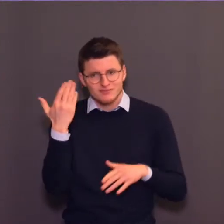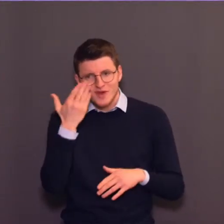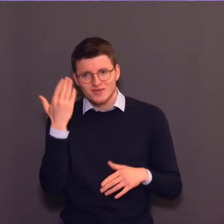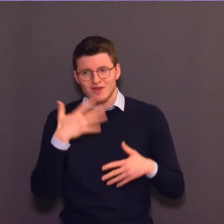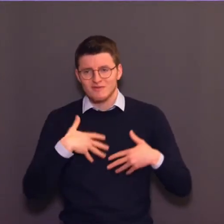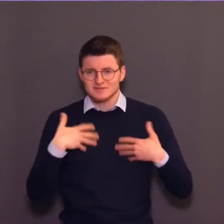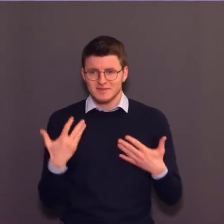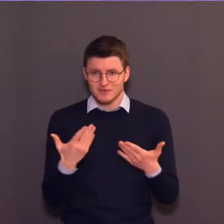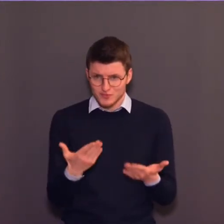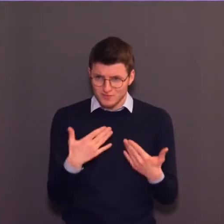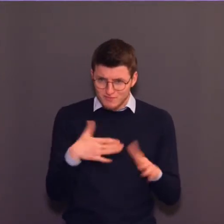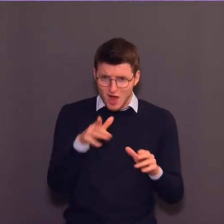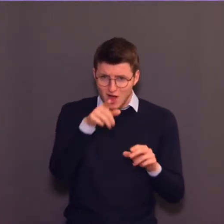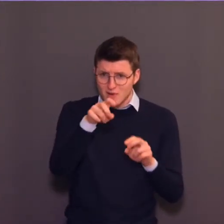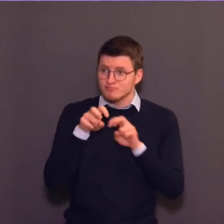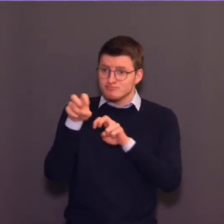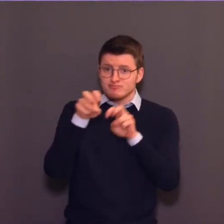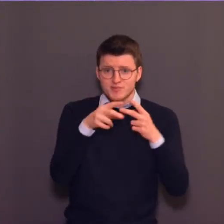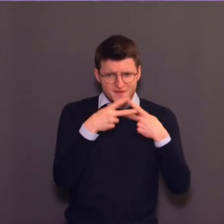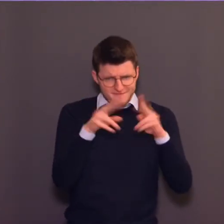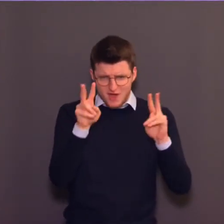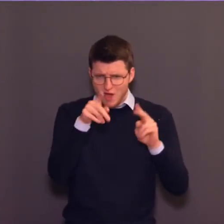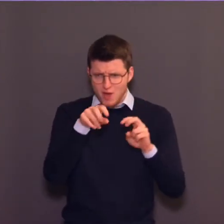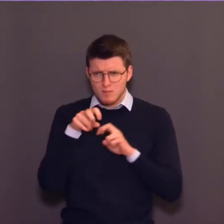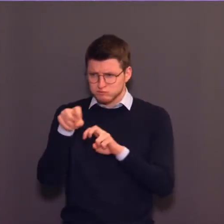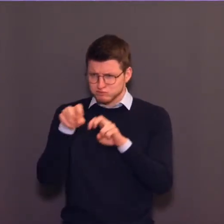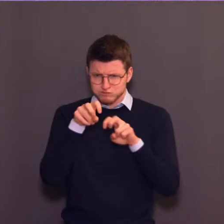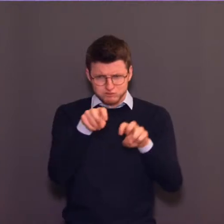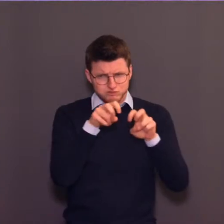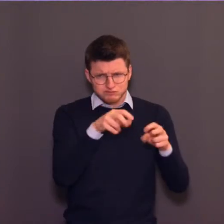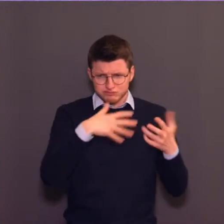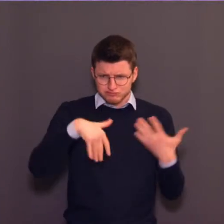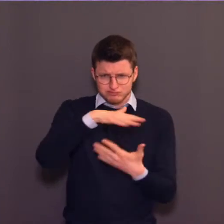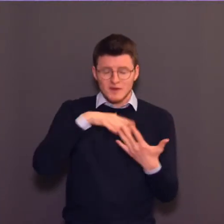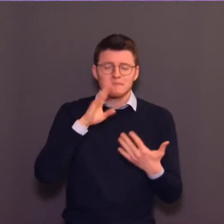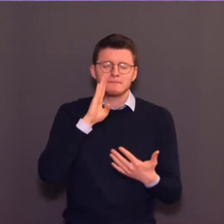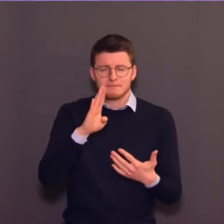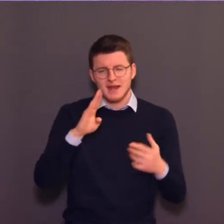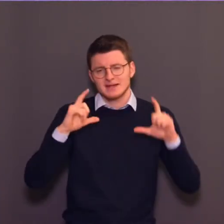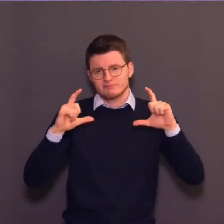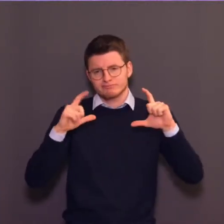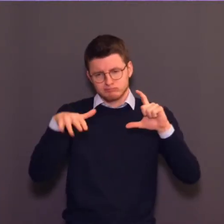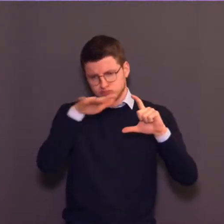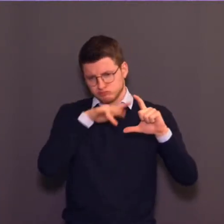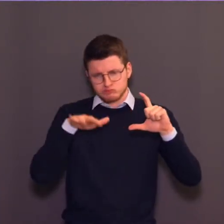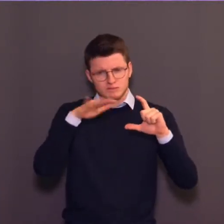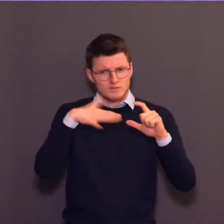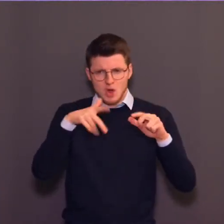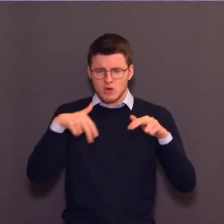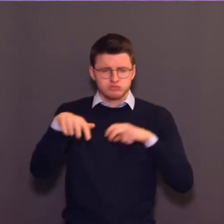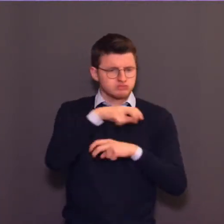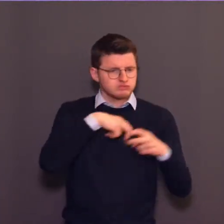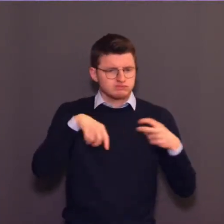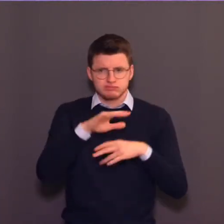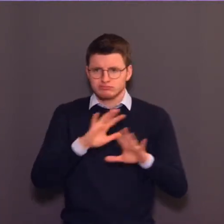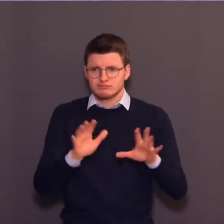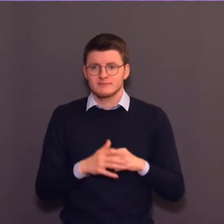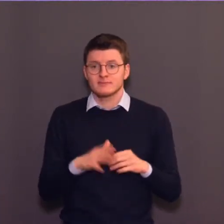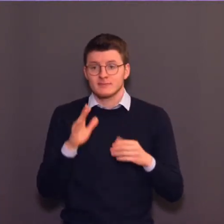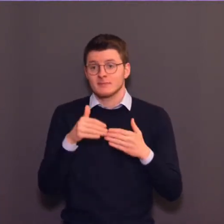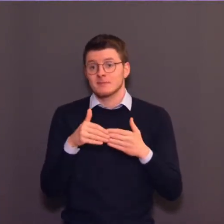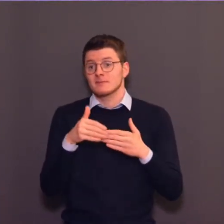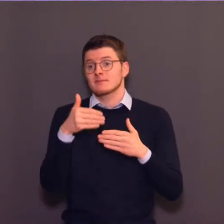binnenland blijven mogelijk. De komende dagen kan het dan ook druk worden aan de kust of op andere toeristische